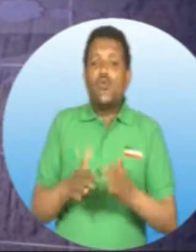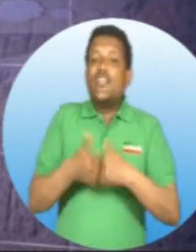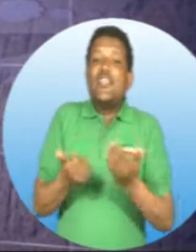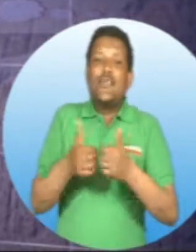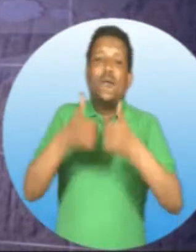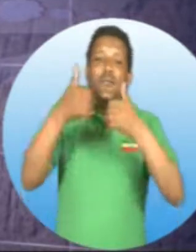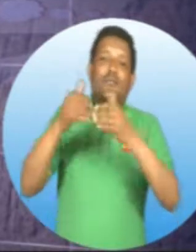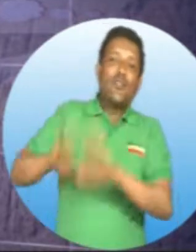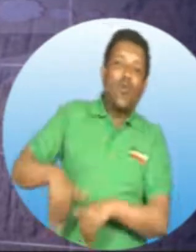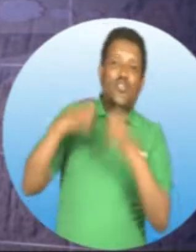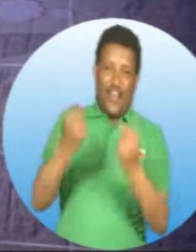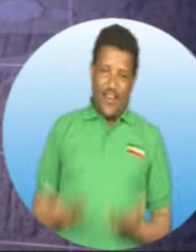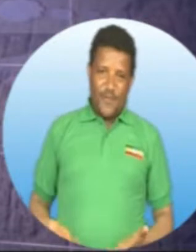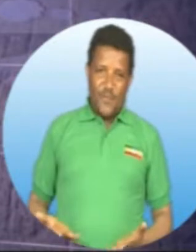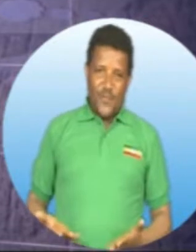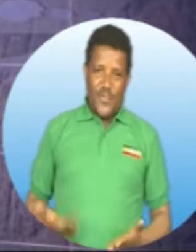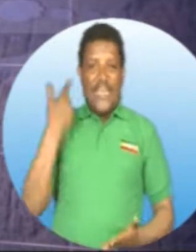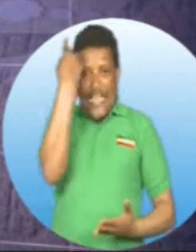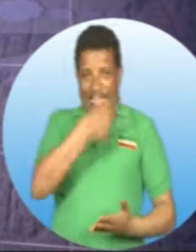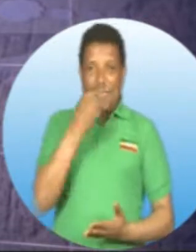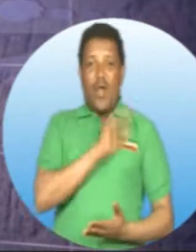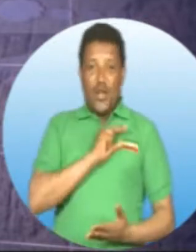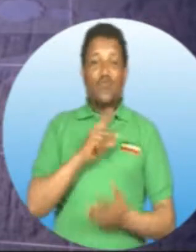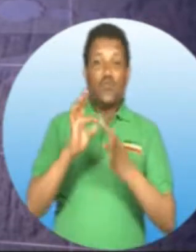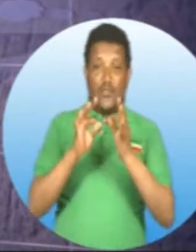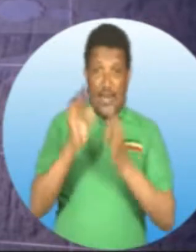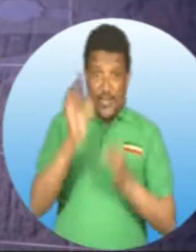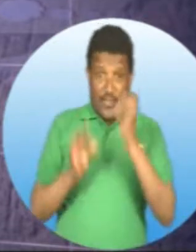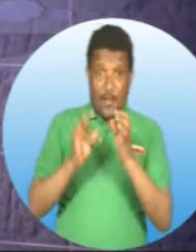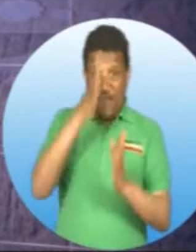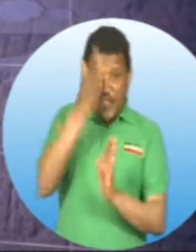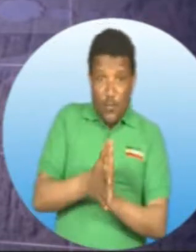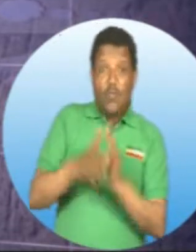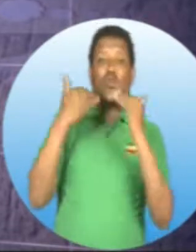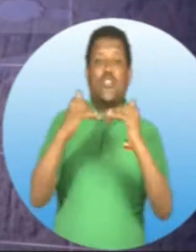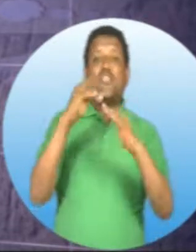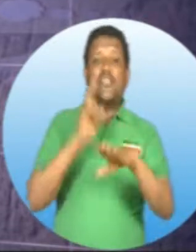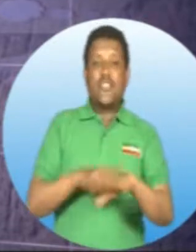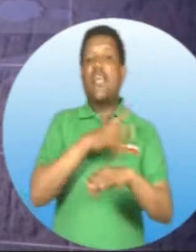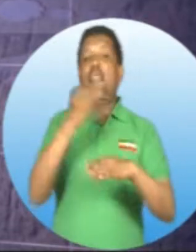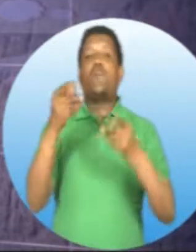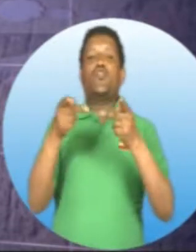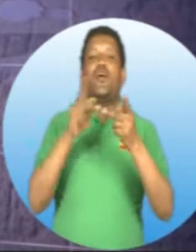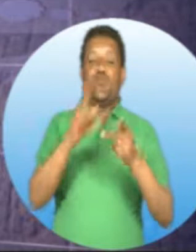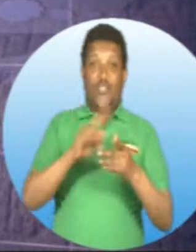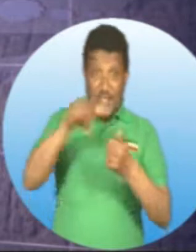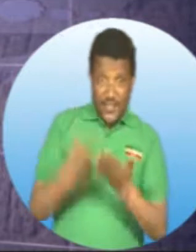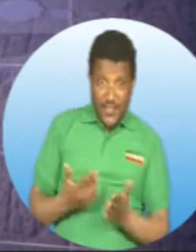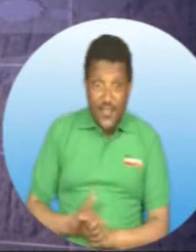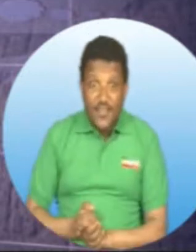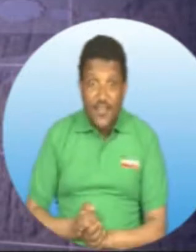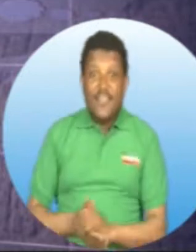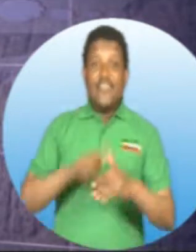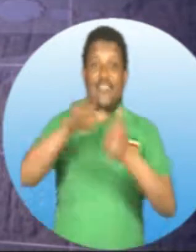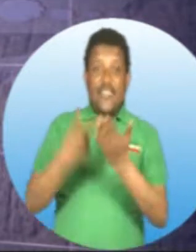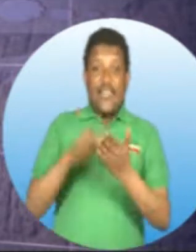ታሪኩን እንዴት መተው ይቻላል? የገጸ ባህሪያቱ ታሪክ የሚፈጸመው በተወሰነ ጊዜና ቦታ ነው።